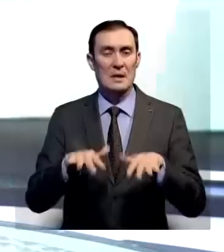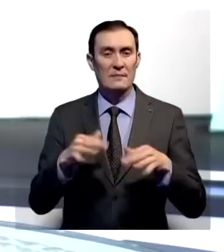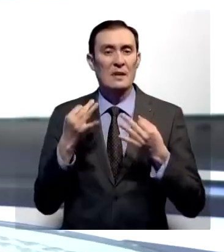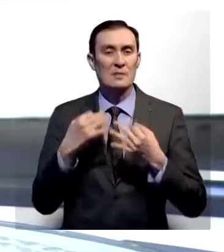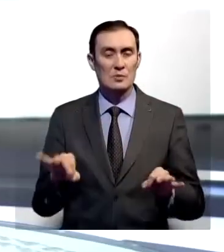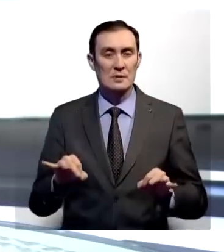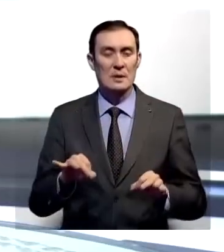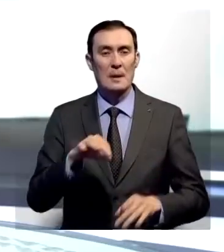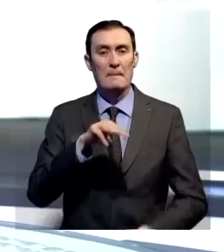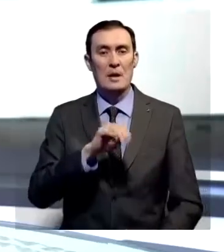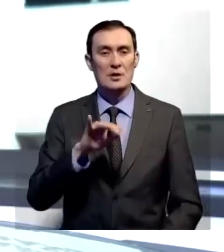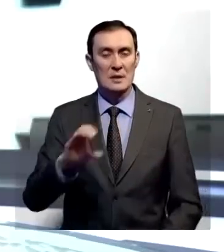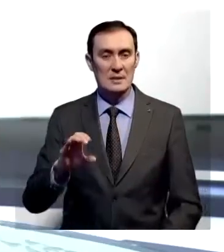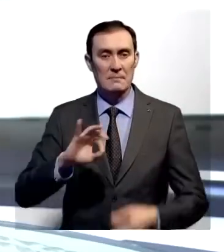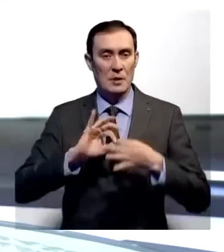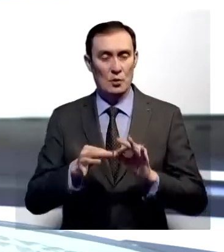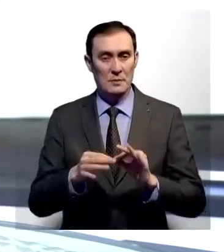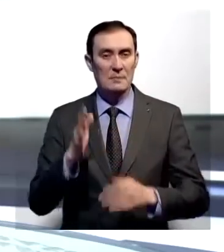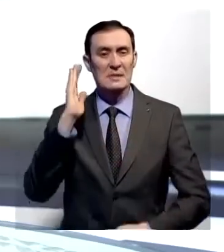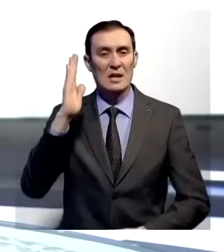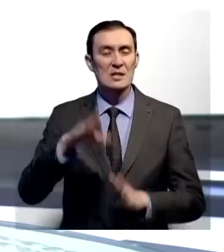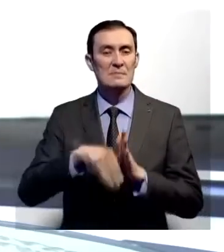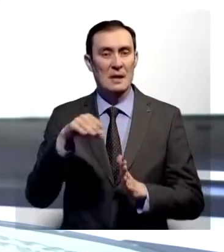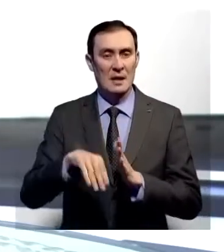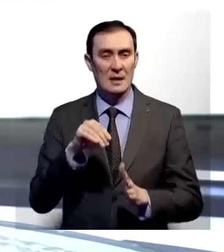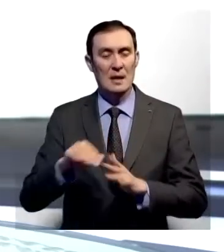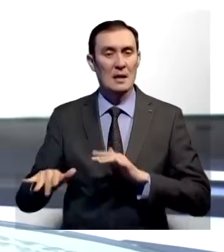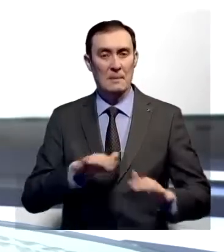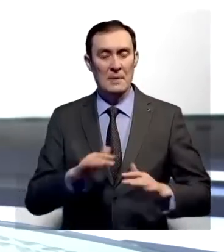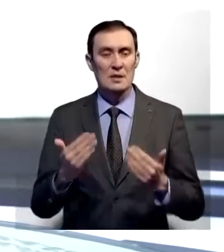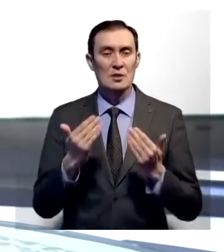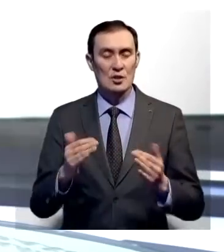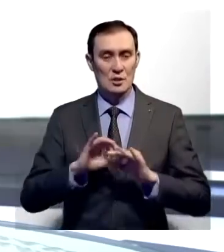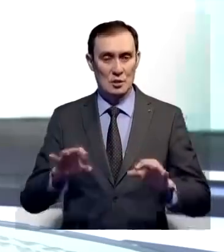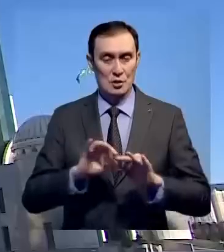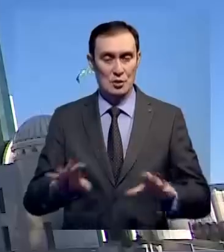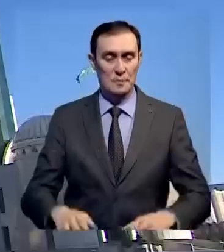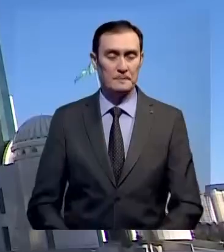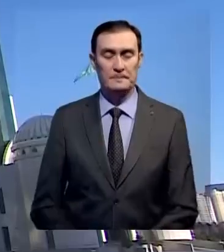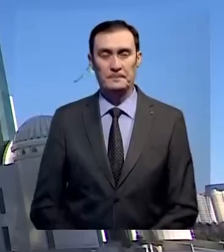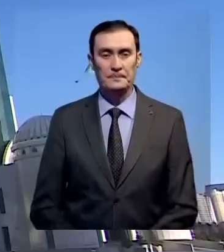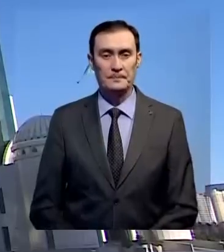распустил нижнюю палату парламента. Подробности предстоящей избирательной кампании узнал Тимур Сапар.